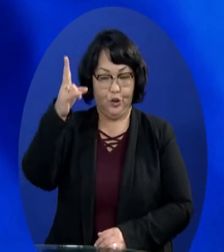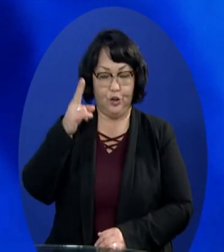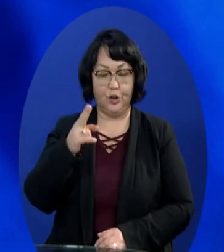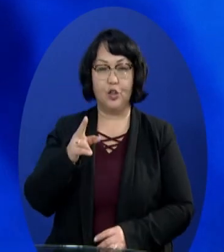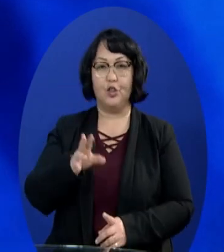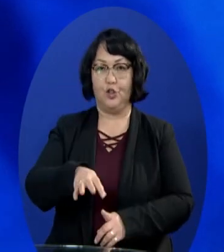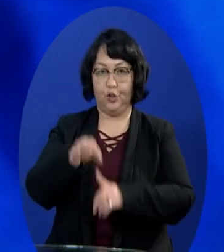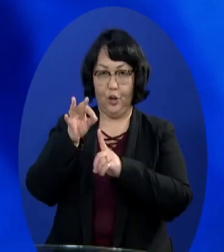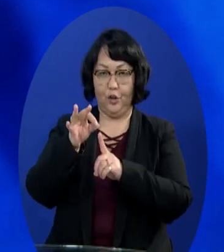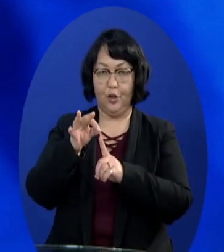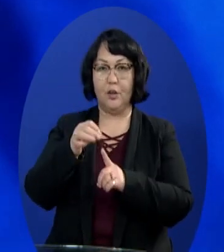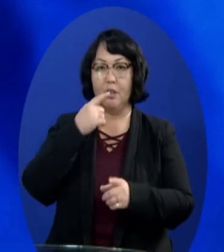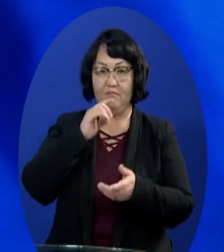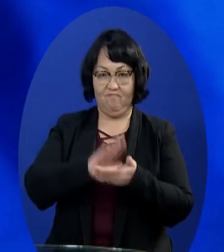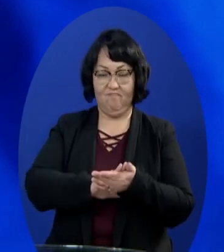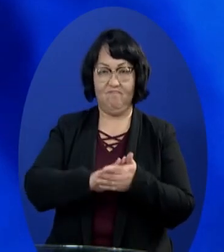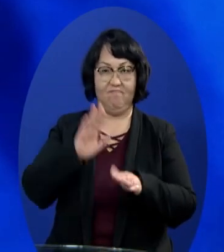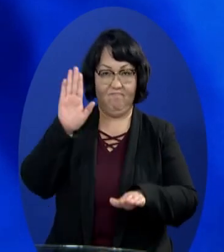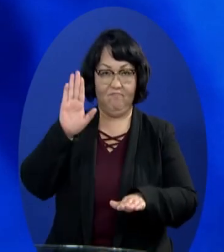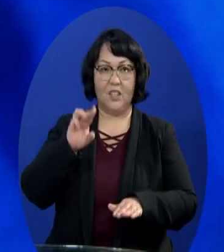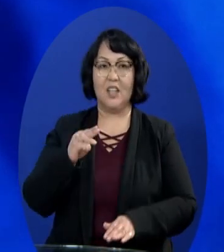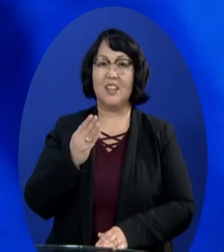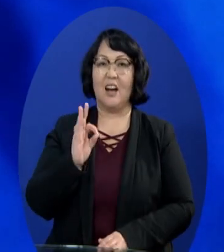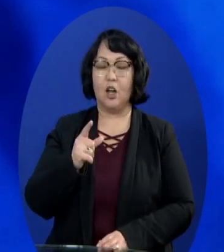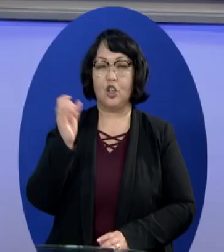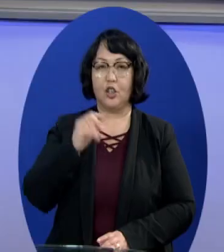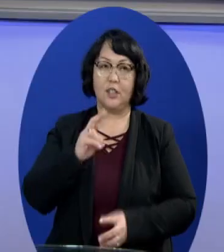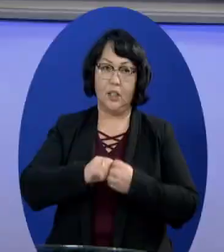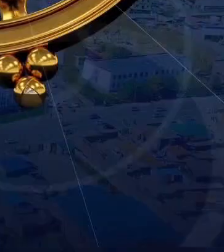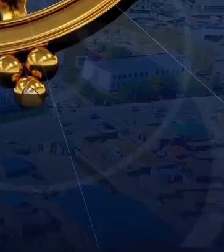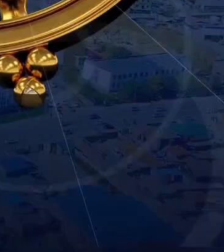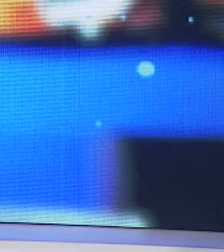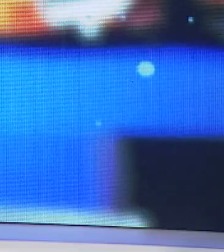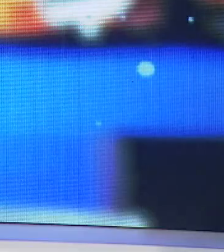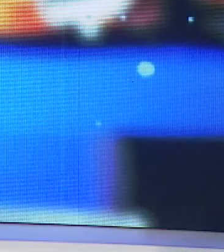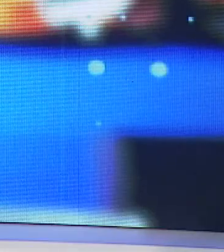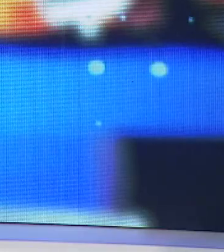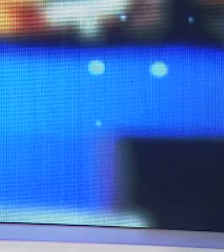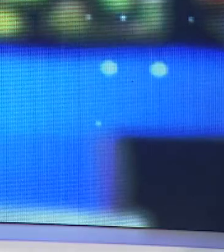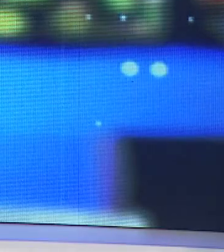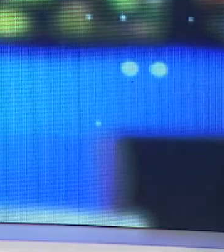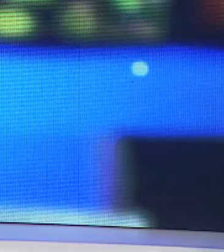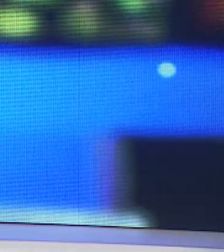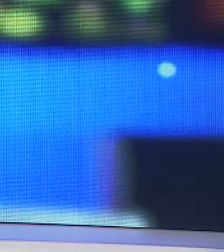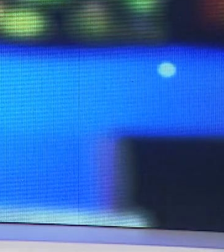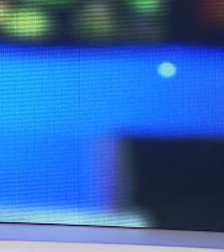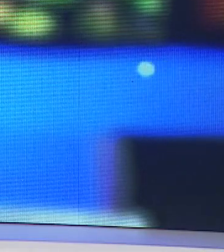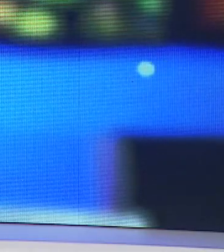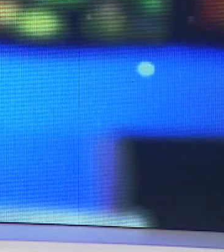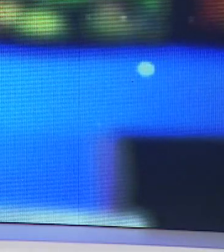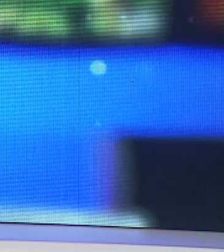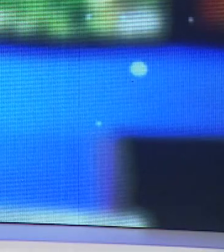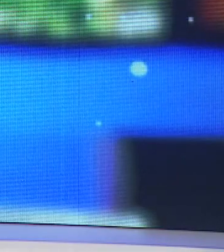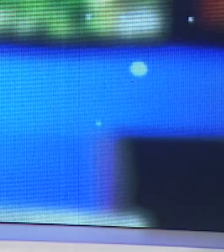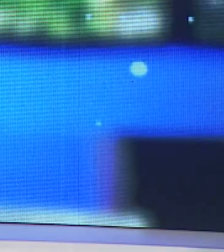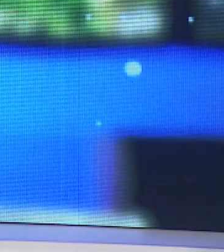шинээр сонгогдож тангарага өргөх гэж байгаатай холбоотой мэдээллээс энэ цагт өргөлээ. За дөнгөж сая хүлээж авсан мэдээллээр нийслэлийн засаг